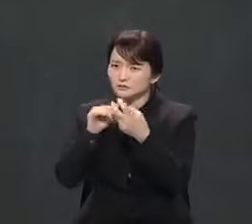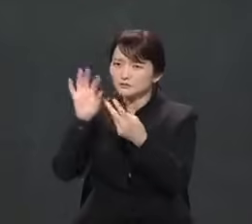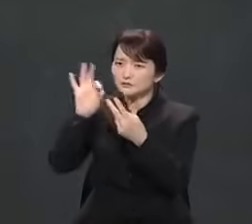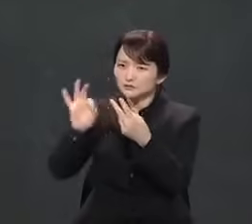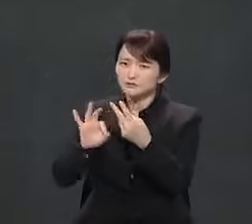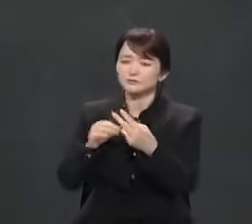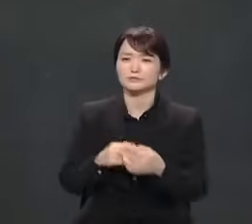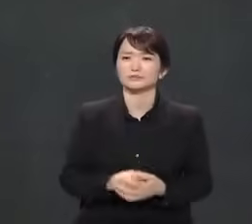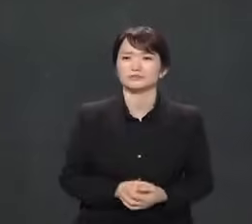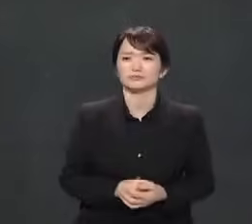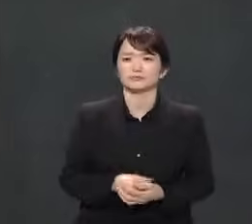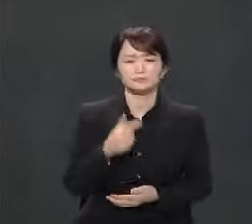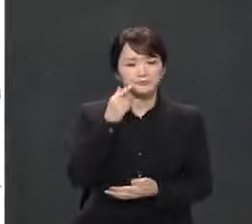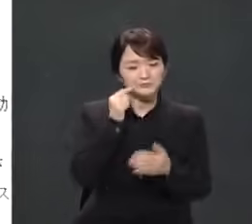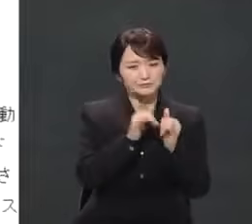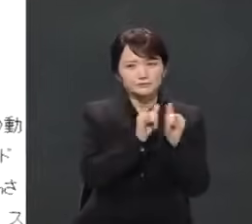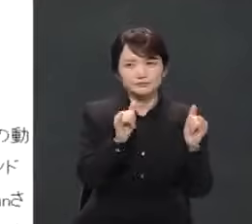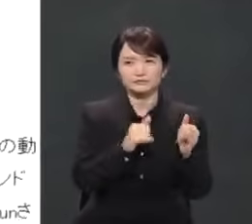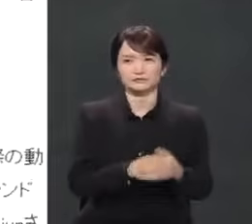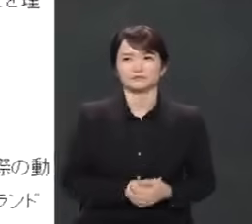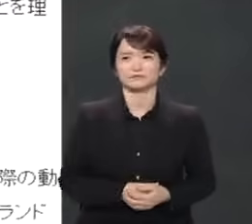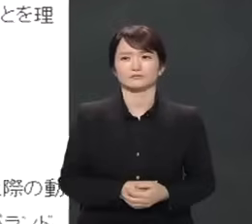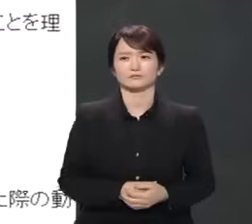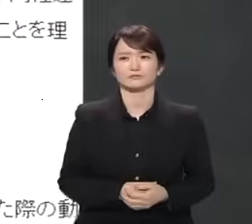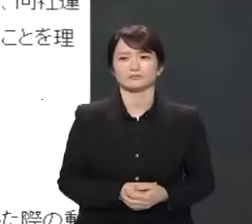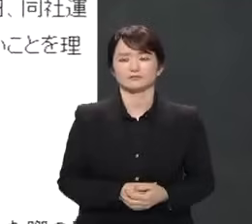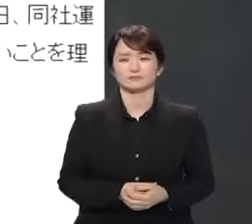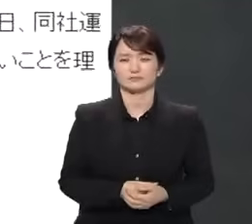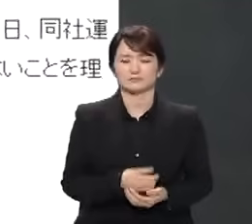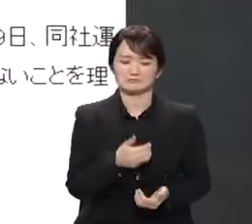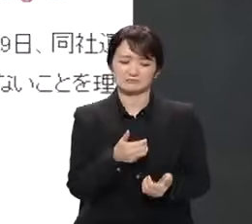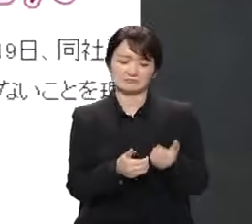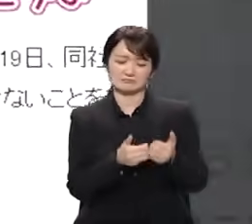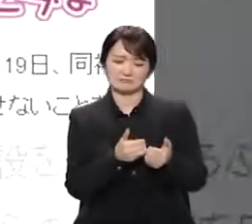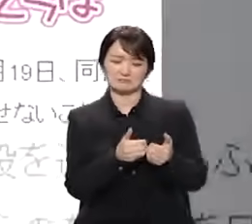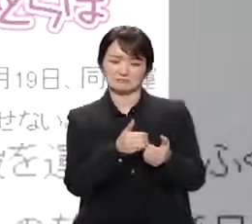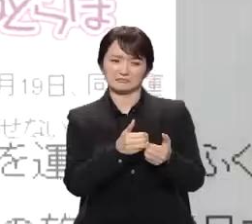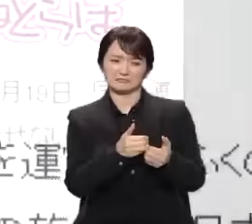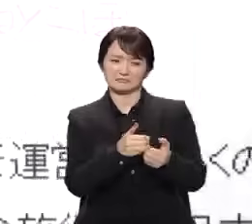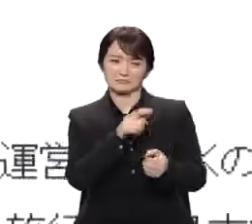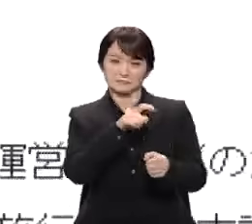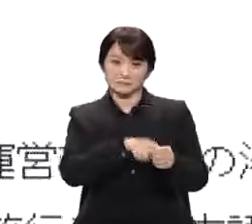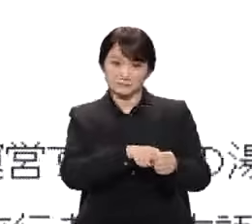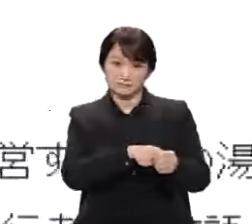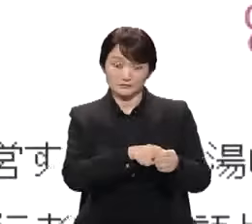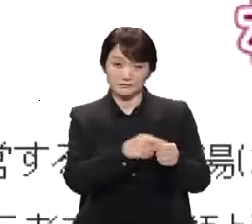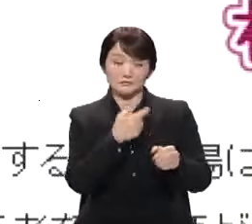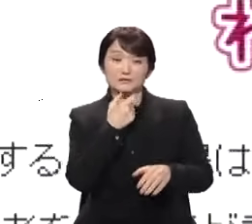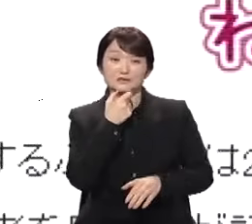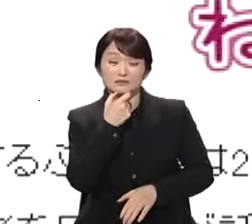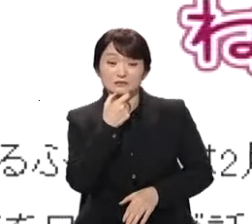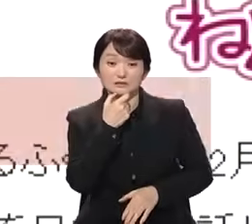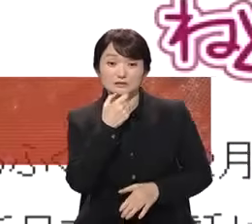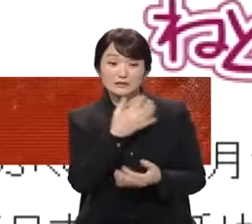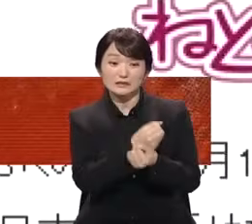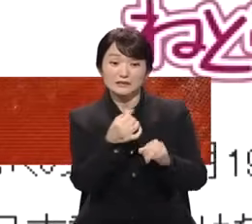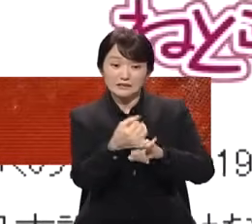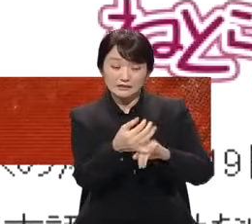어떤 일본인들은 뭐 트러블을 위해서 거절하는 거라면 예약 전에 미리 알려줬어야 된다라고 이제